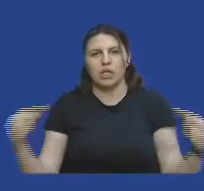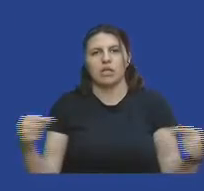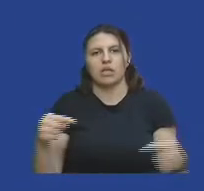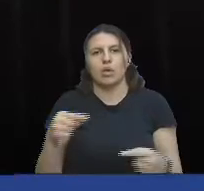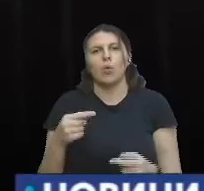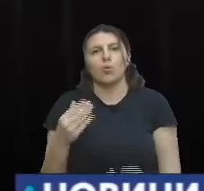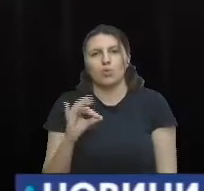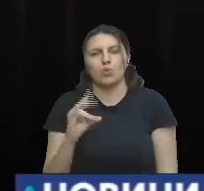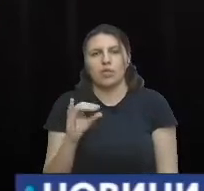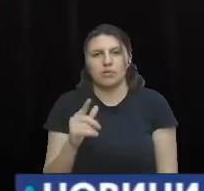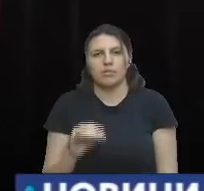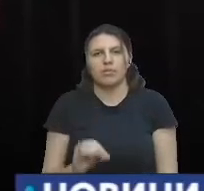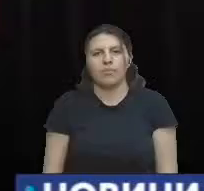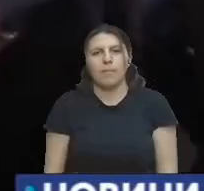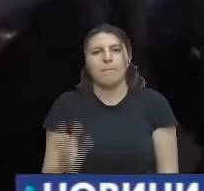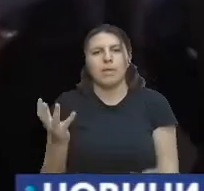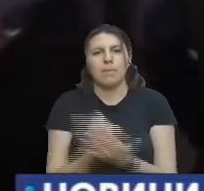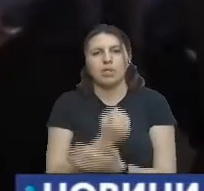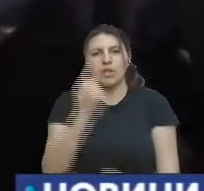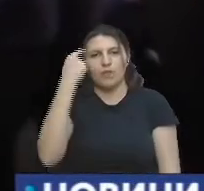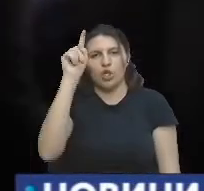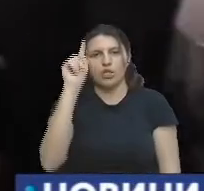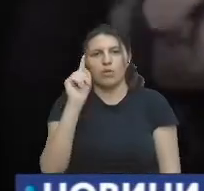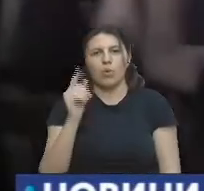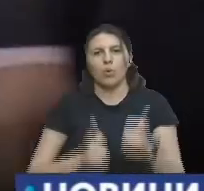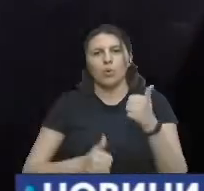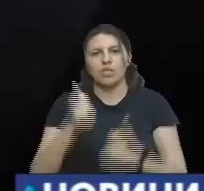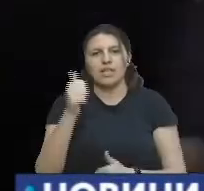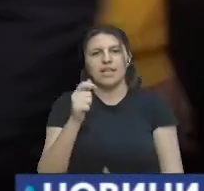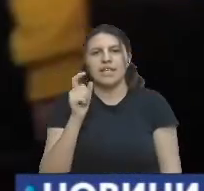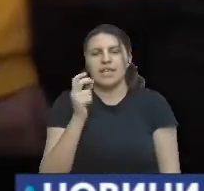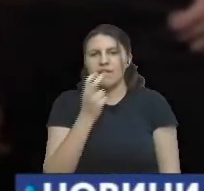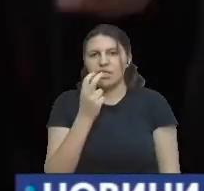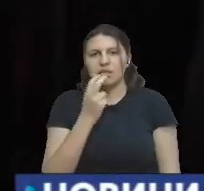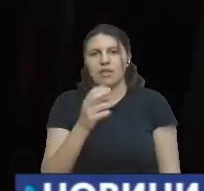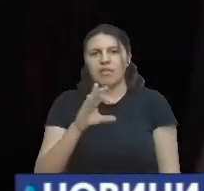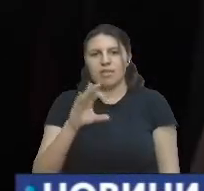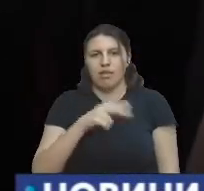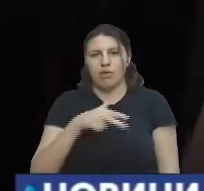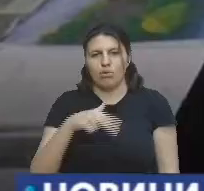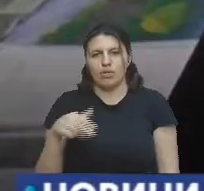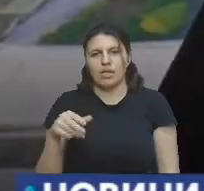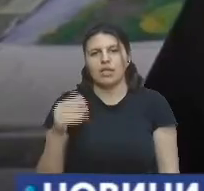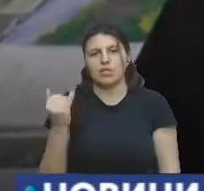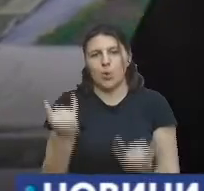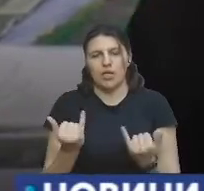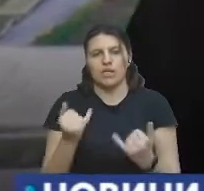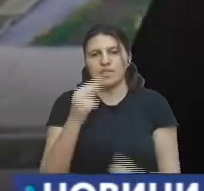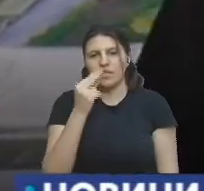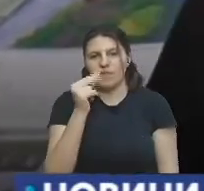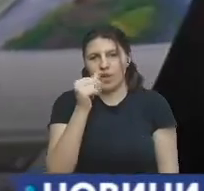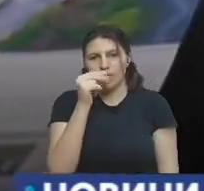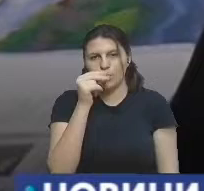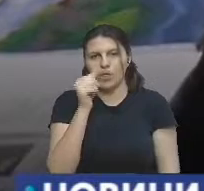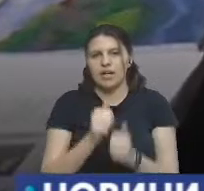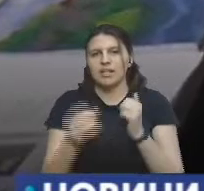услуги. Переможців творчого конкурсу «Сіверський Донець» «Учима молоді» нагородили сьогодні у Слов'янську. Кожен раз радуєшся, тому що